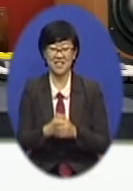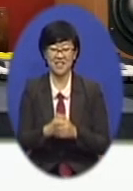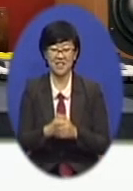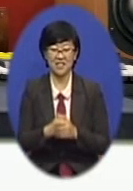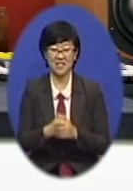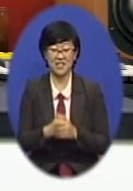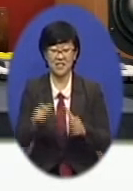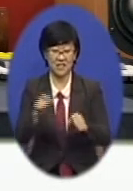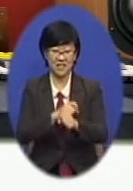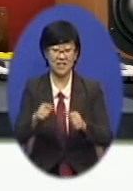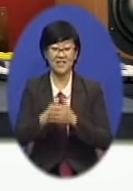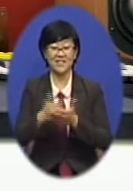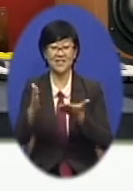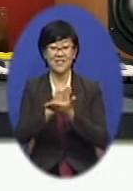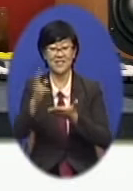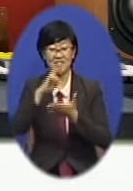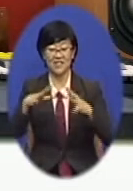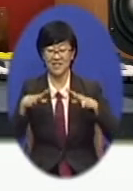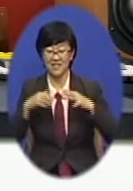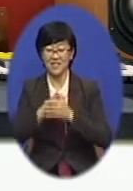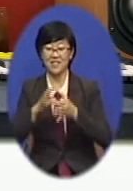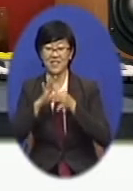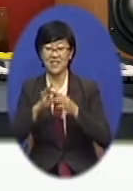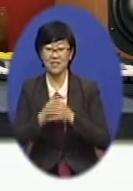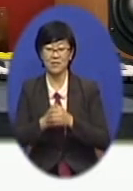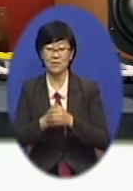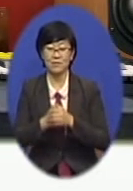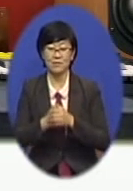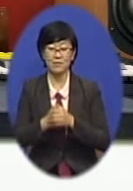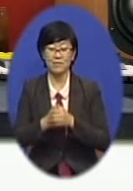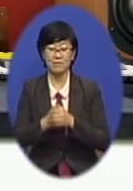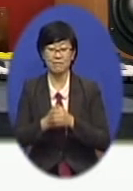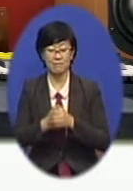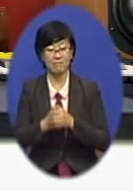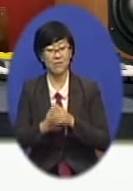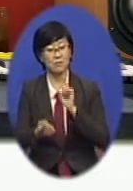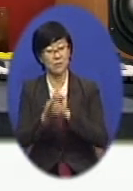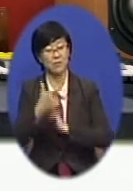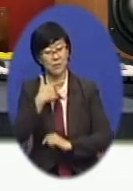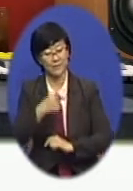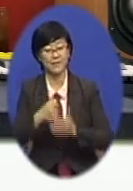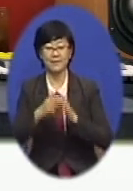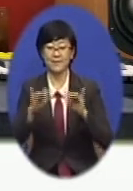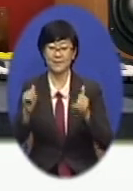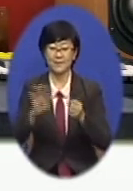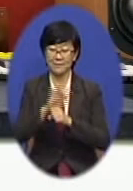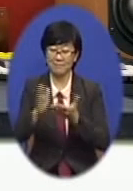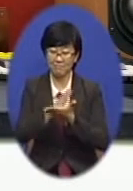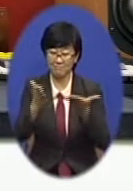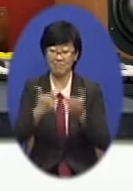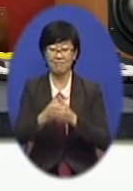그래요. 특별히 나눔 노래 자랑을 통해서 찾고 싶은 분이나 사랑을 베풀어 줄